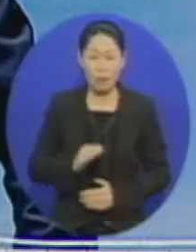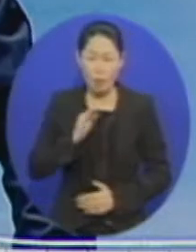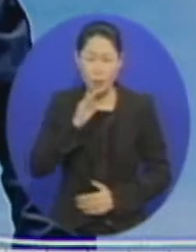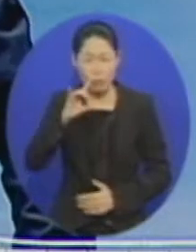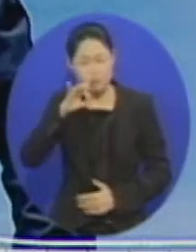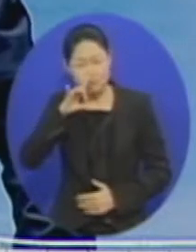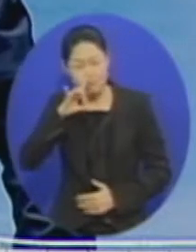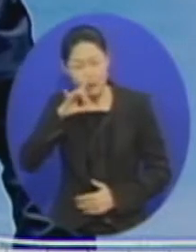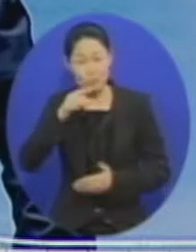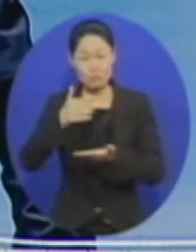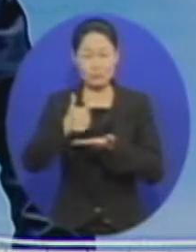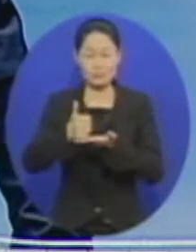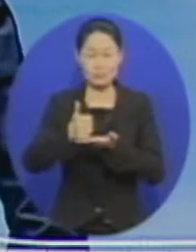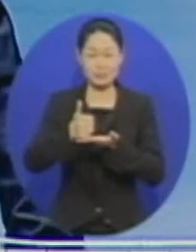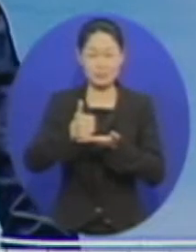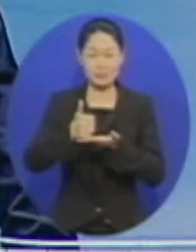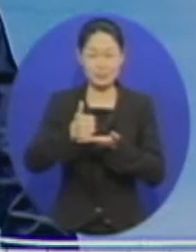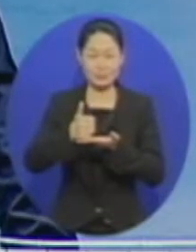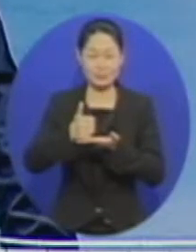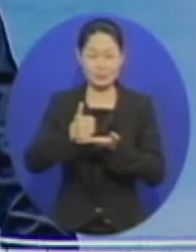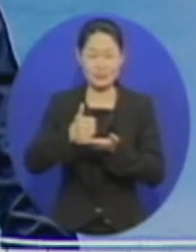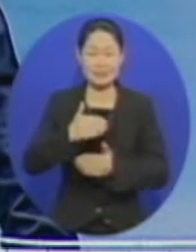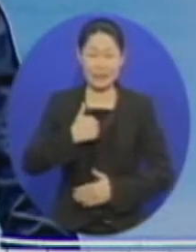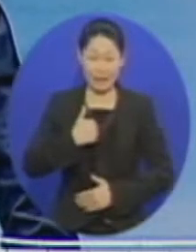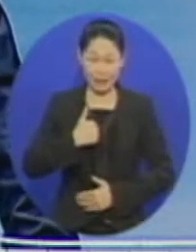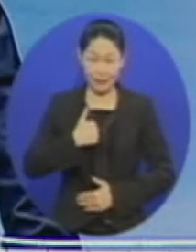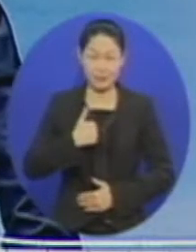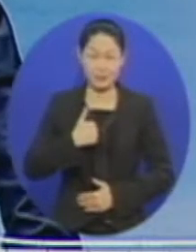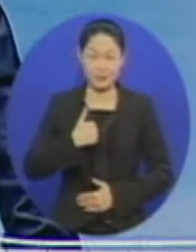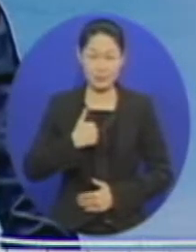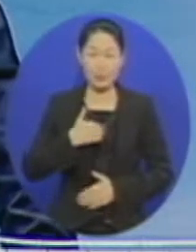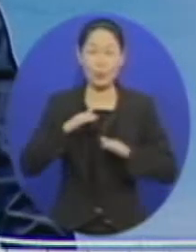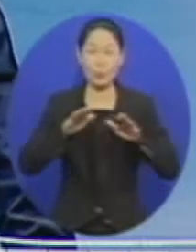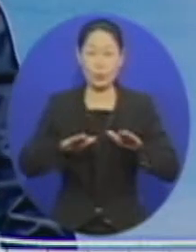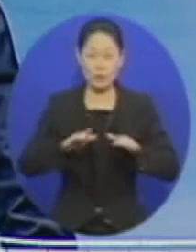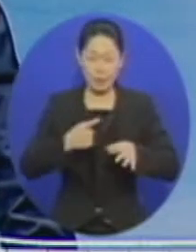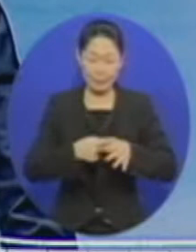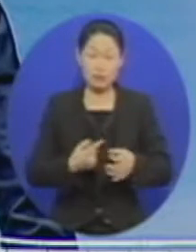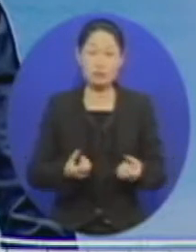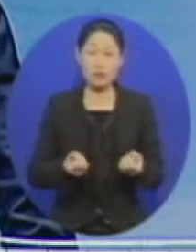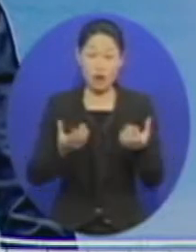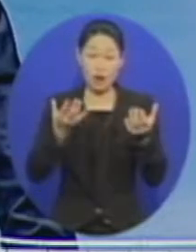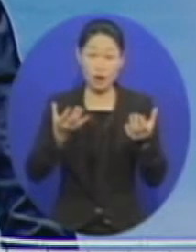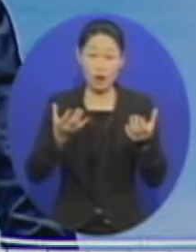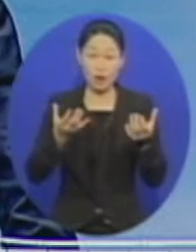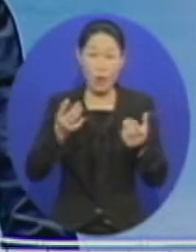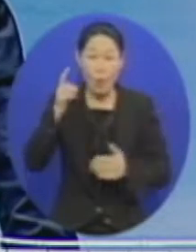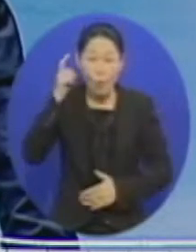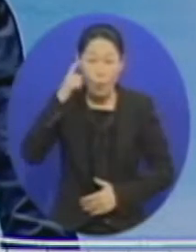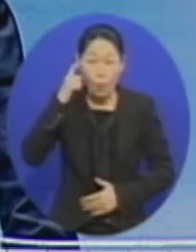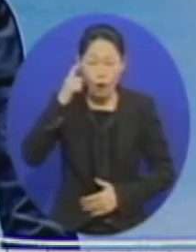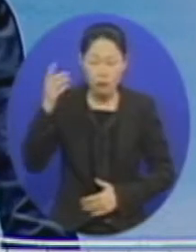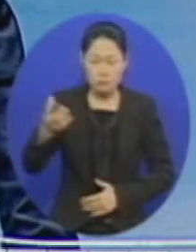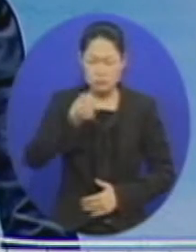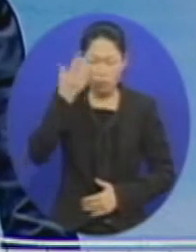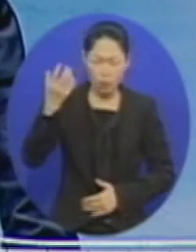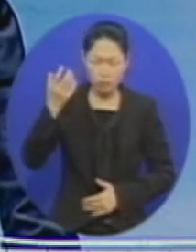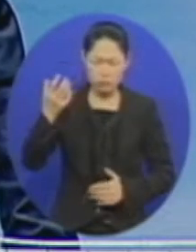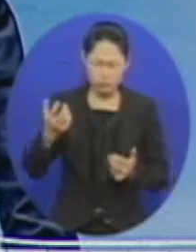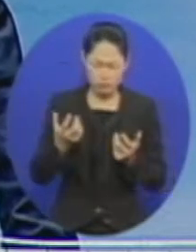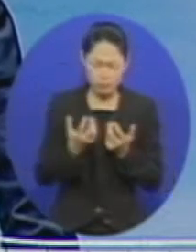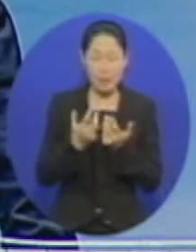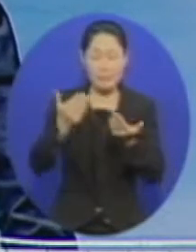궁금하신분 제가 오늘 맥주 절에 왜 성령 충만함을 받지